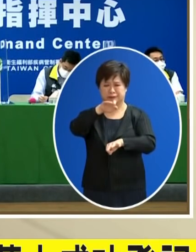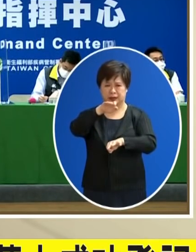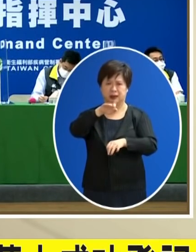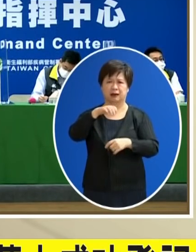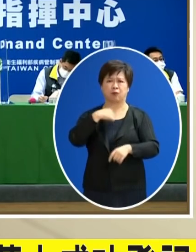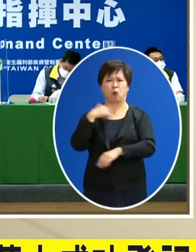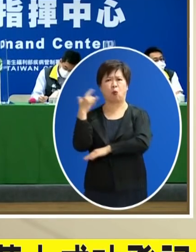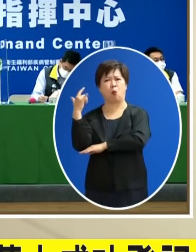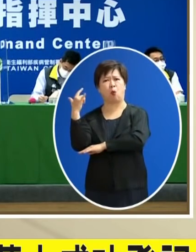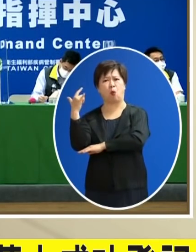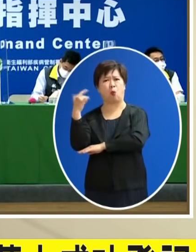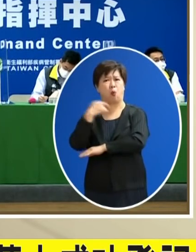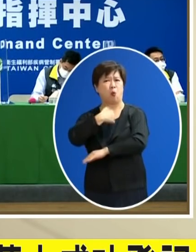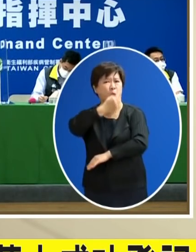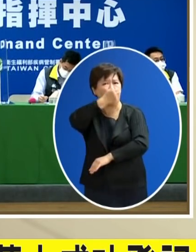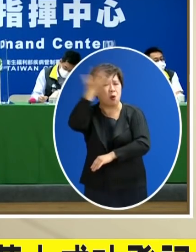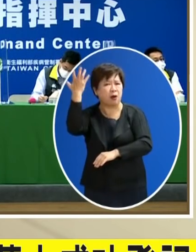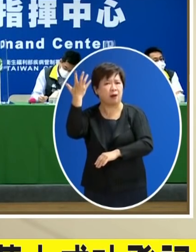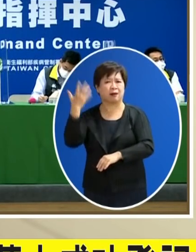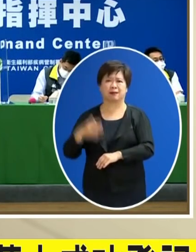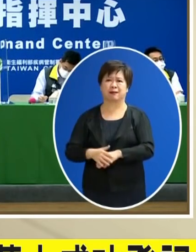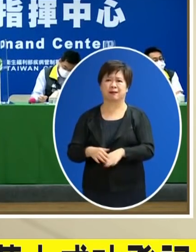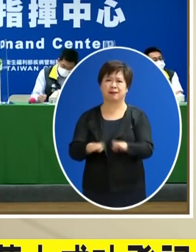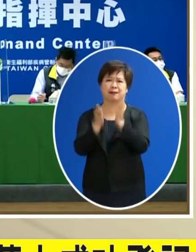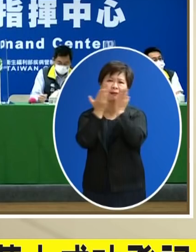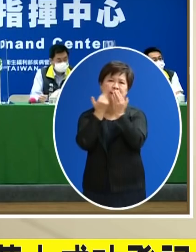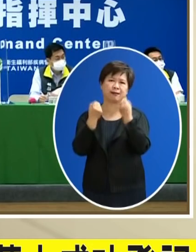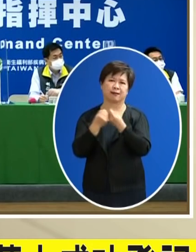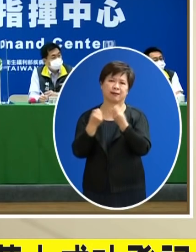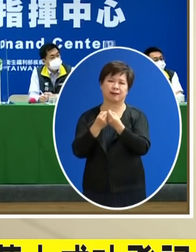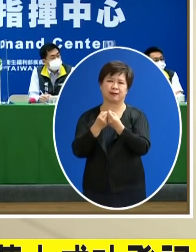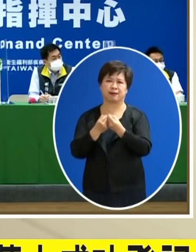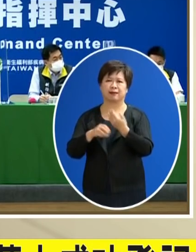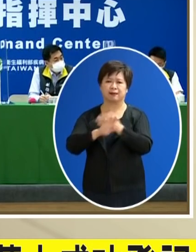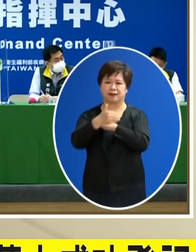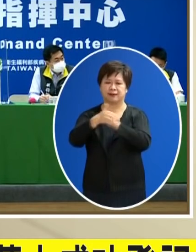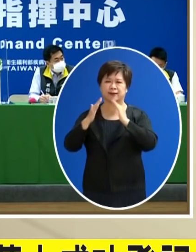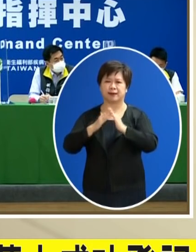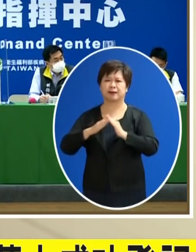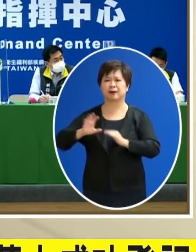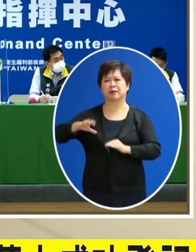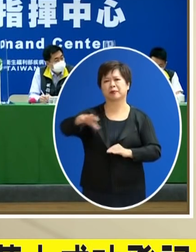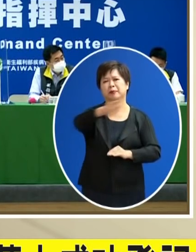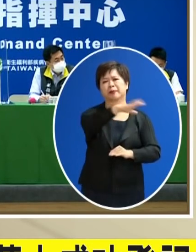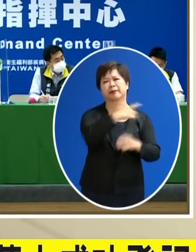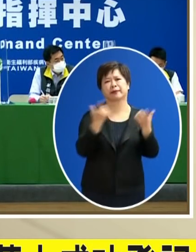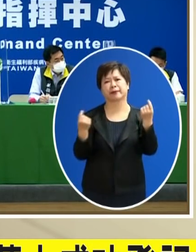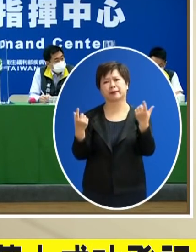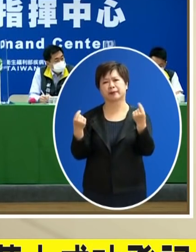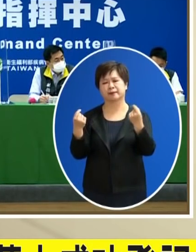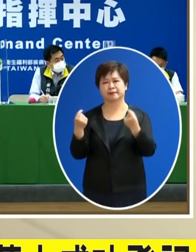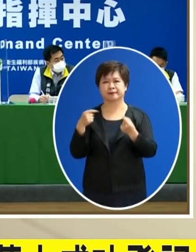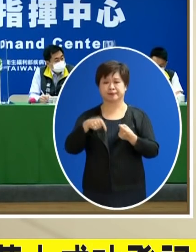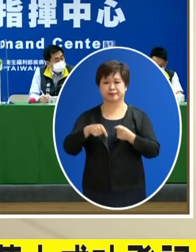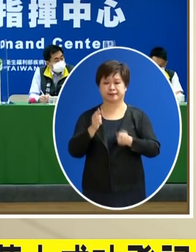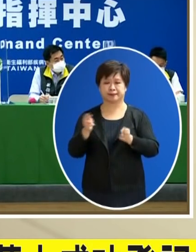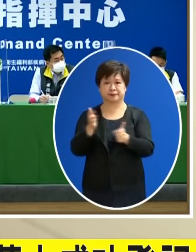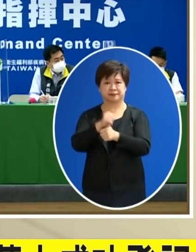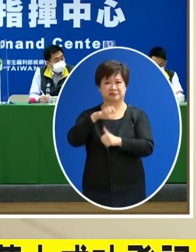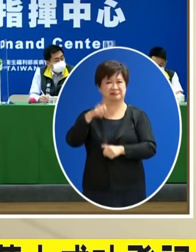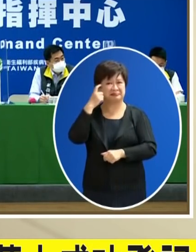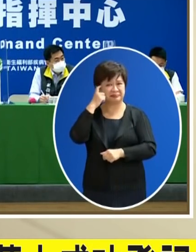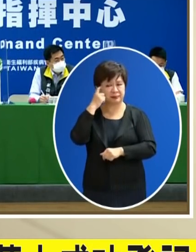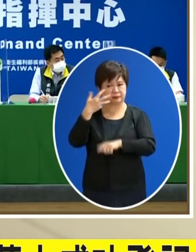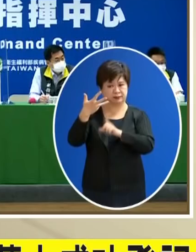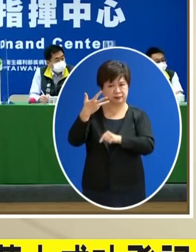学部分有衔接。那不只是台北市，可能全台也有这样的问题。那我们指挥中心有没有考虑，就是说针对这个八